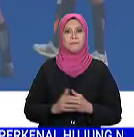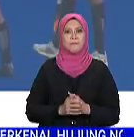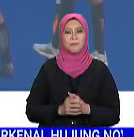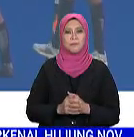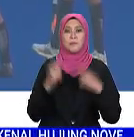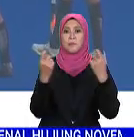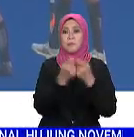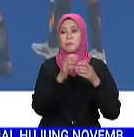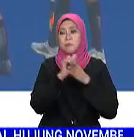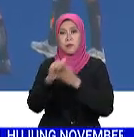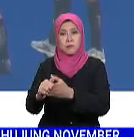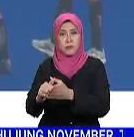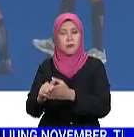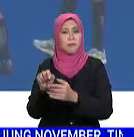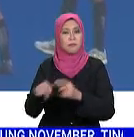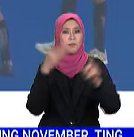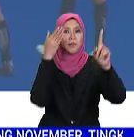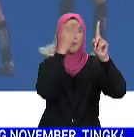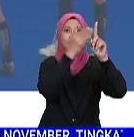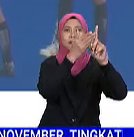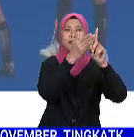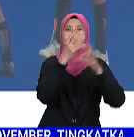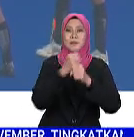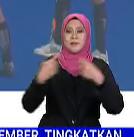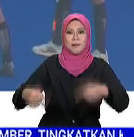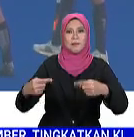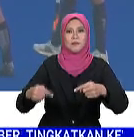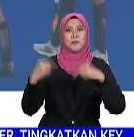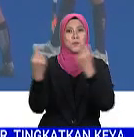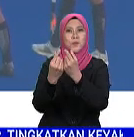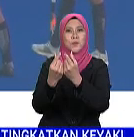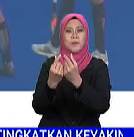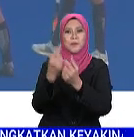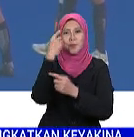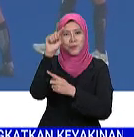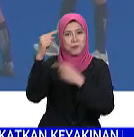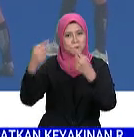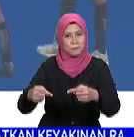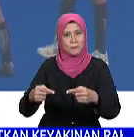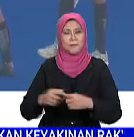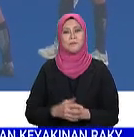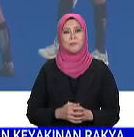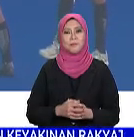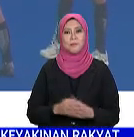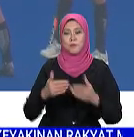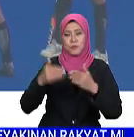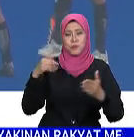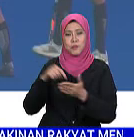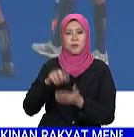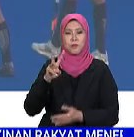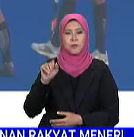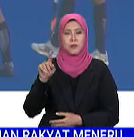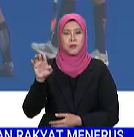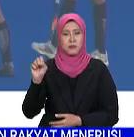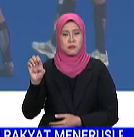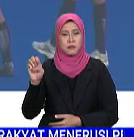Skuad bimbingan Wallace diletakkan sasaran untuk melepasi saingan peringkat kumpulan pada kejohanan ini. Sebelum ini, Wallace